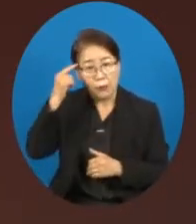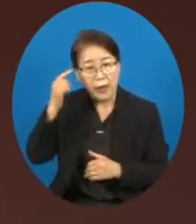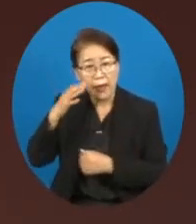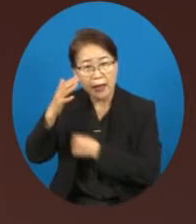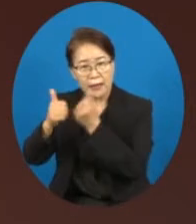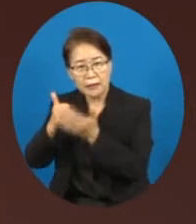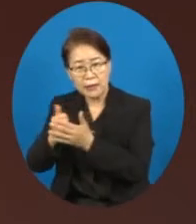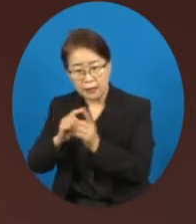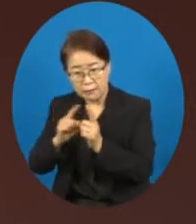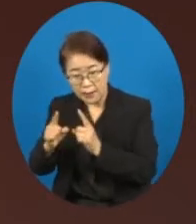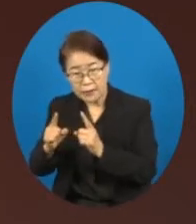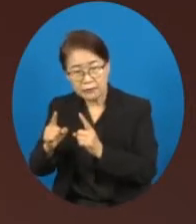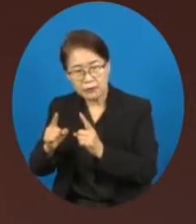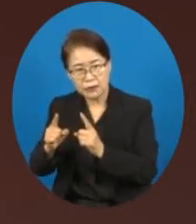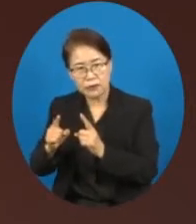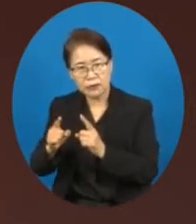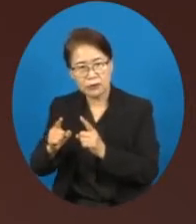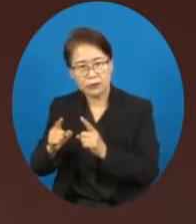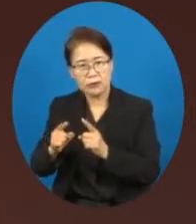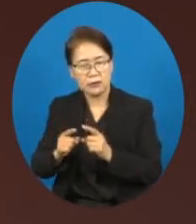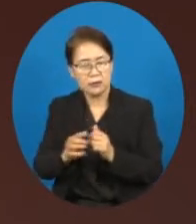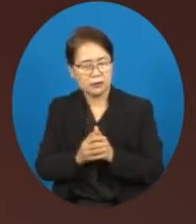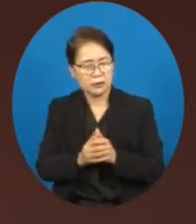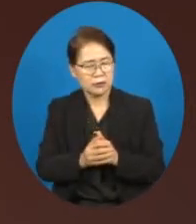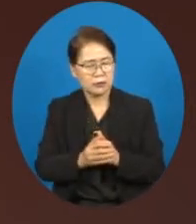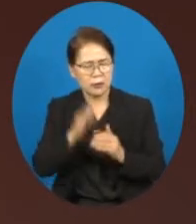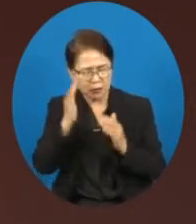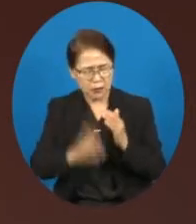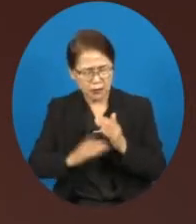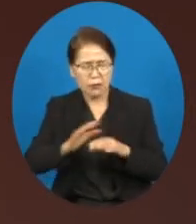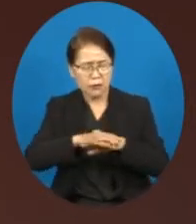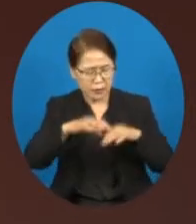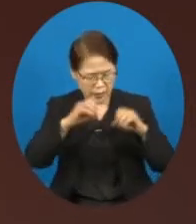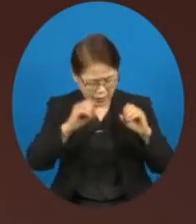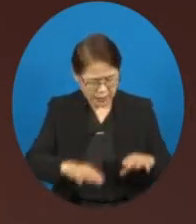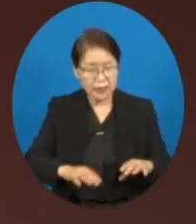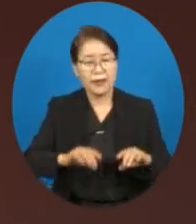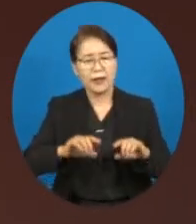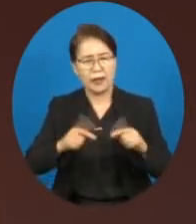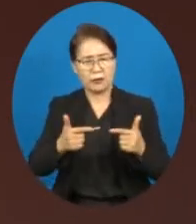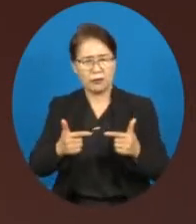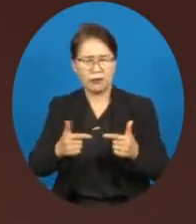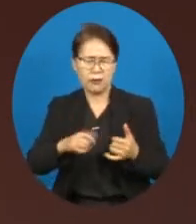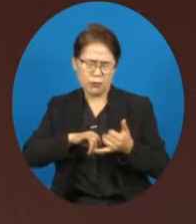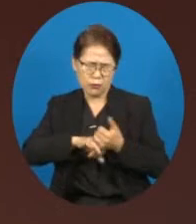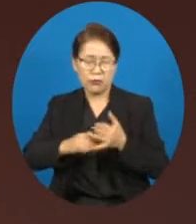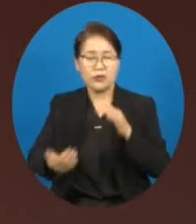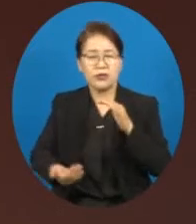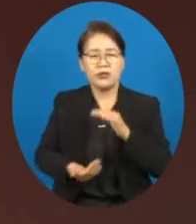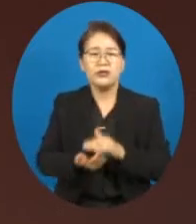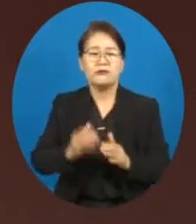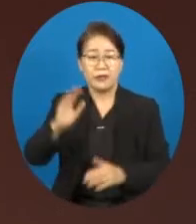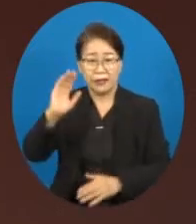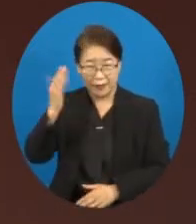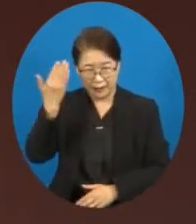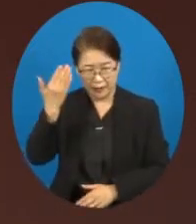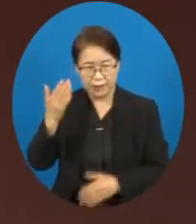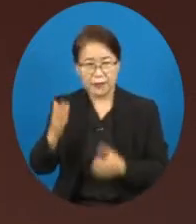하나님의 말씀은 결코 헛되지 않고 반드시 이루어질 것이기